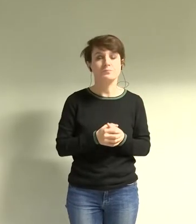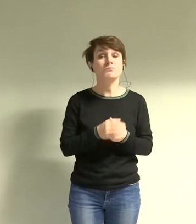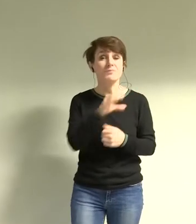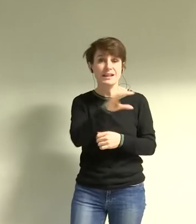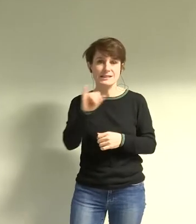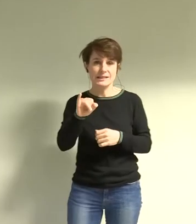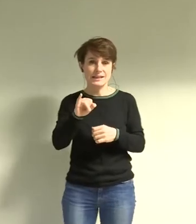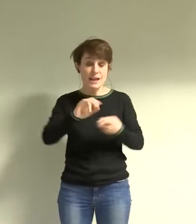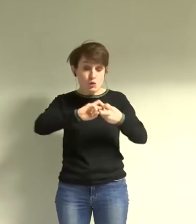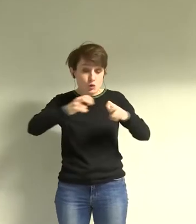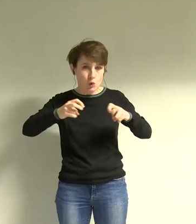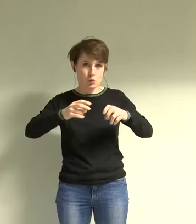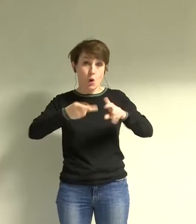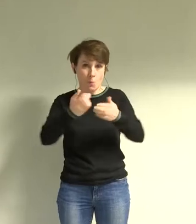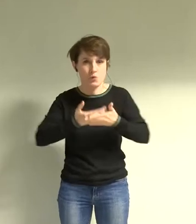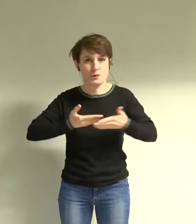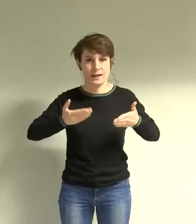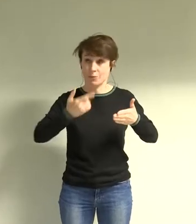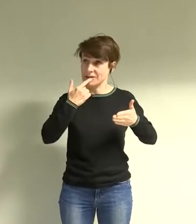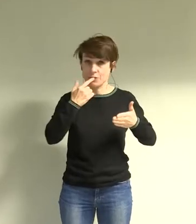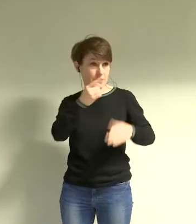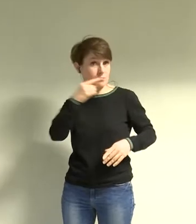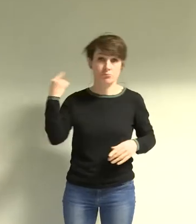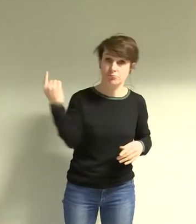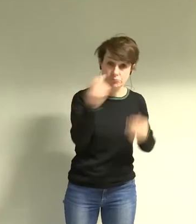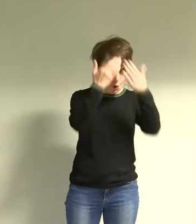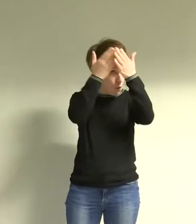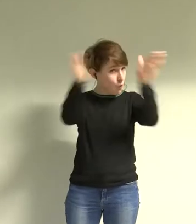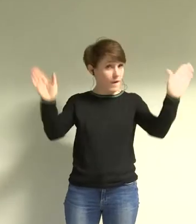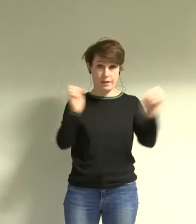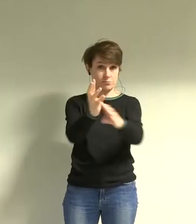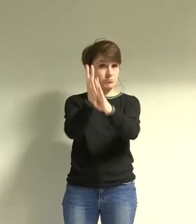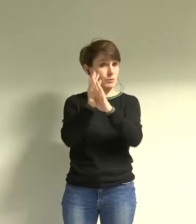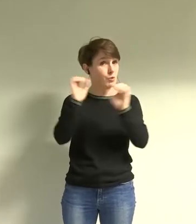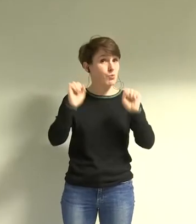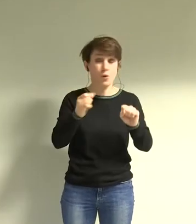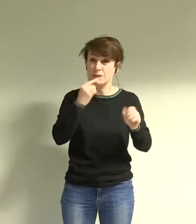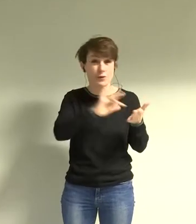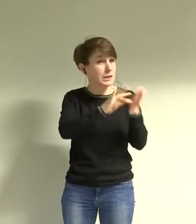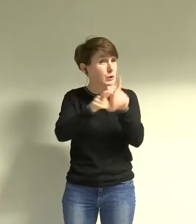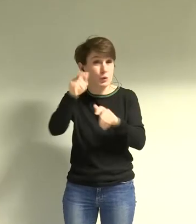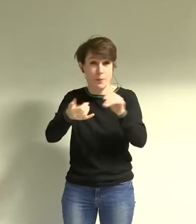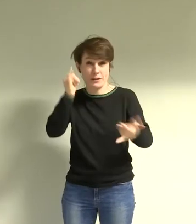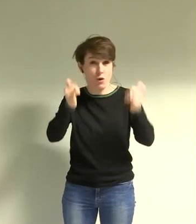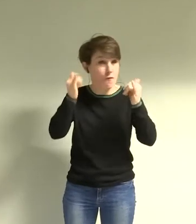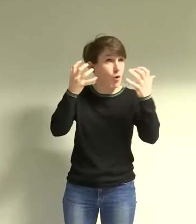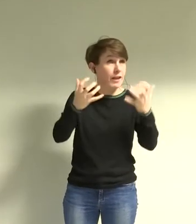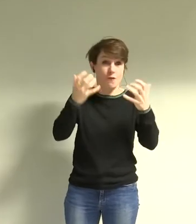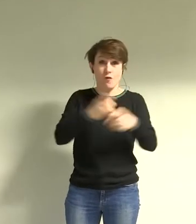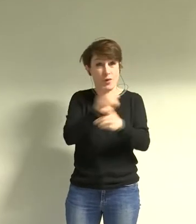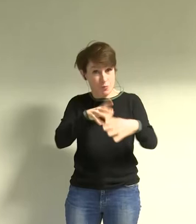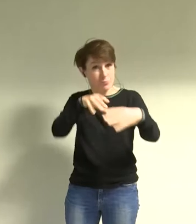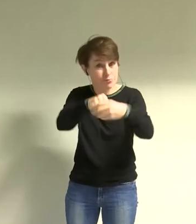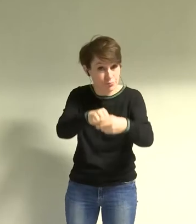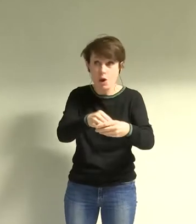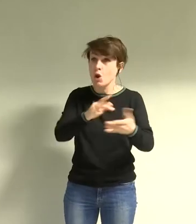cci en ouvrant ses instances à toutes et tous et tous tous les volontaires participant à la vie démocratique et tous